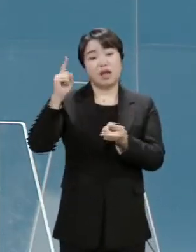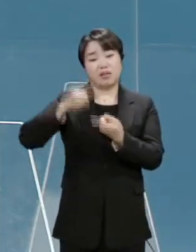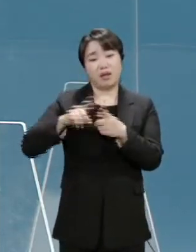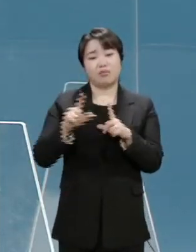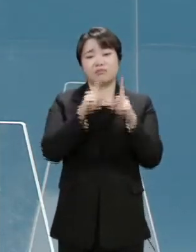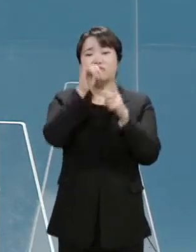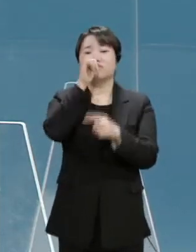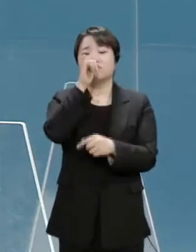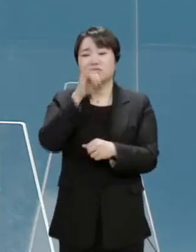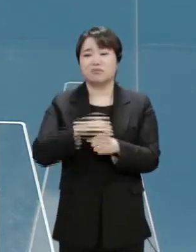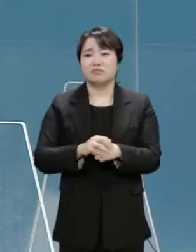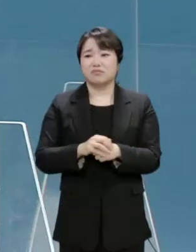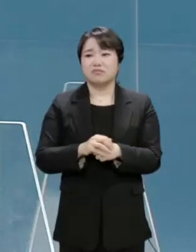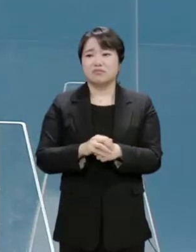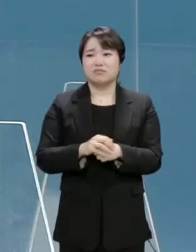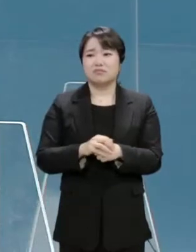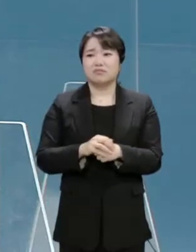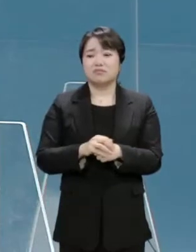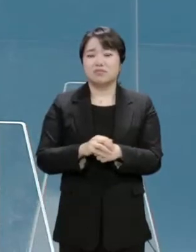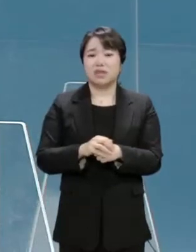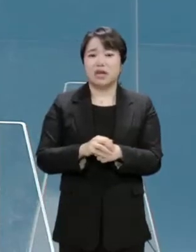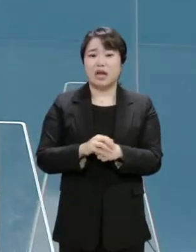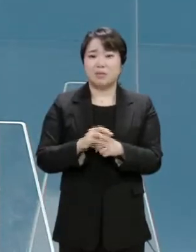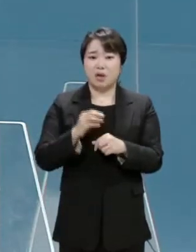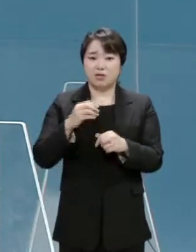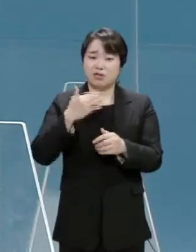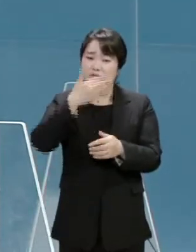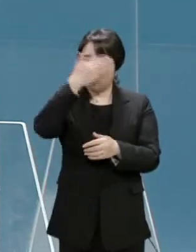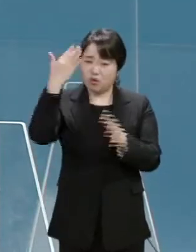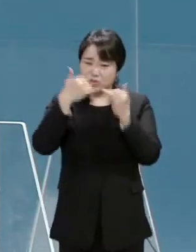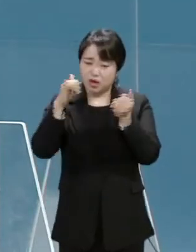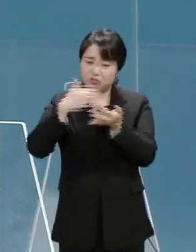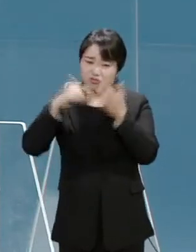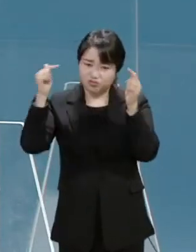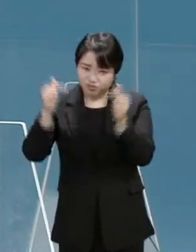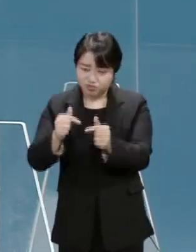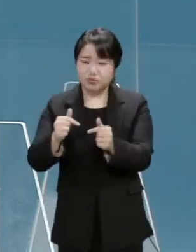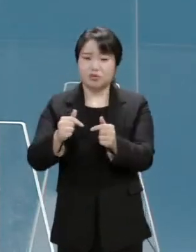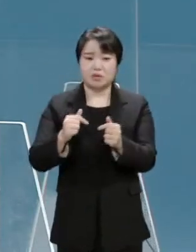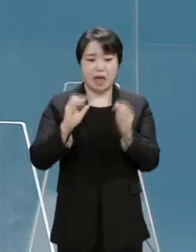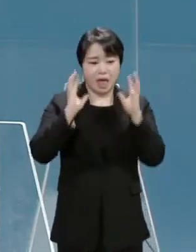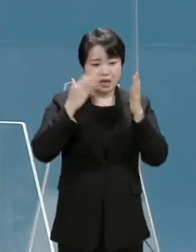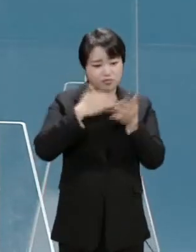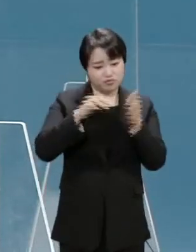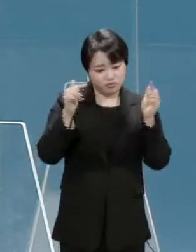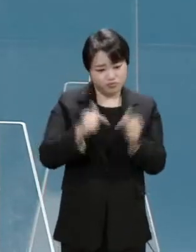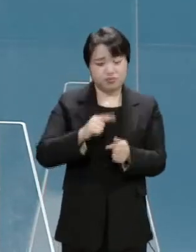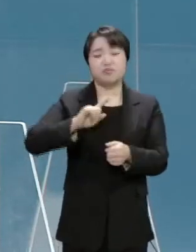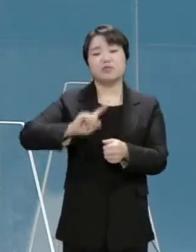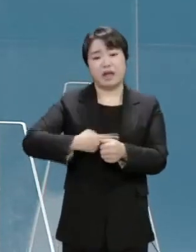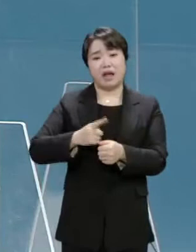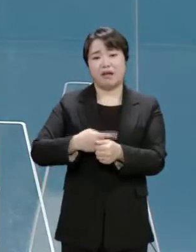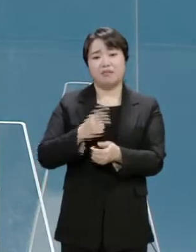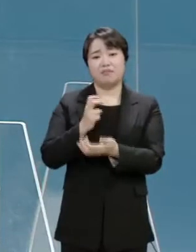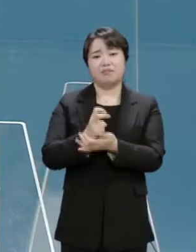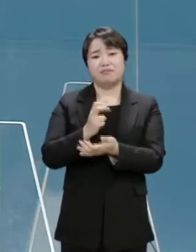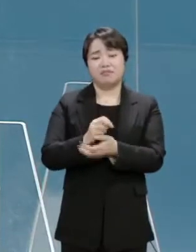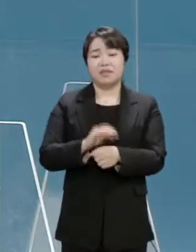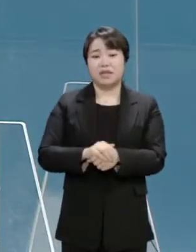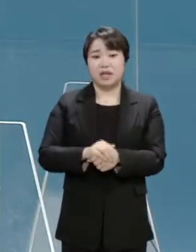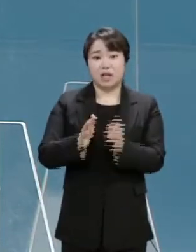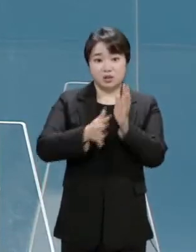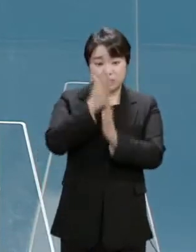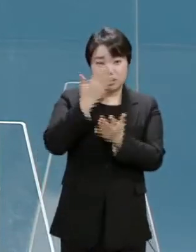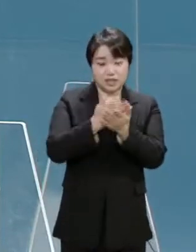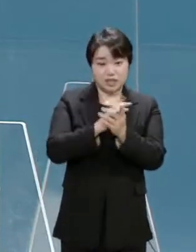계시다 보니까 학령급 그 청년이나 아동이 줄어드는 것도 사실은 자연스러운 인구 구조의 변화겠죠. 네. 그래서 저희 도시생은 사실